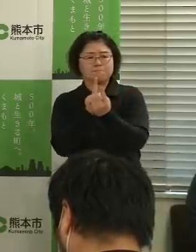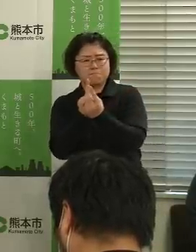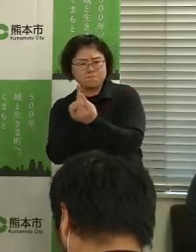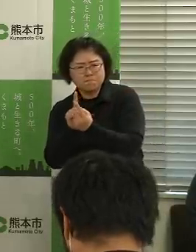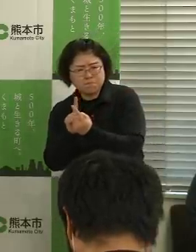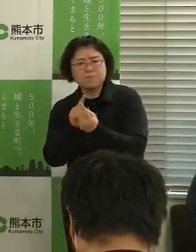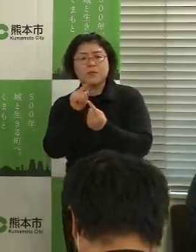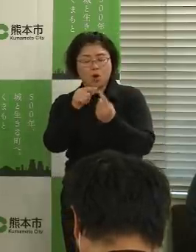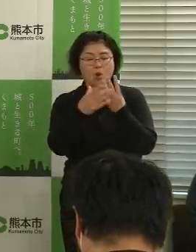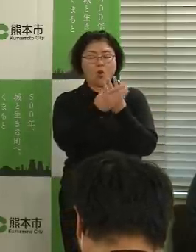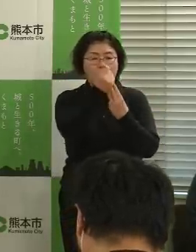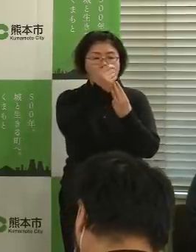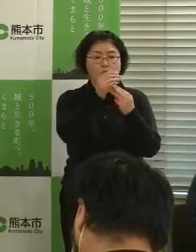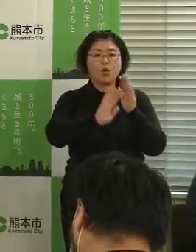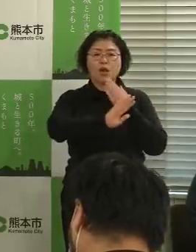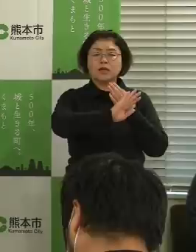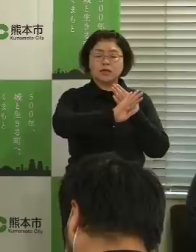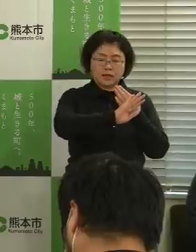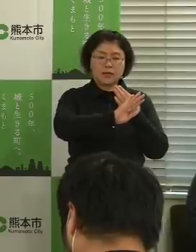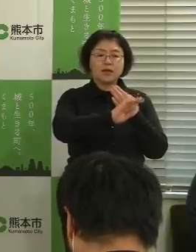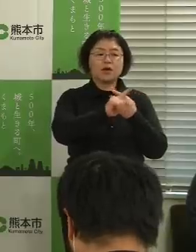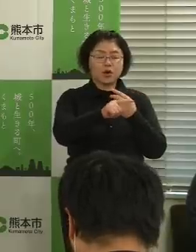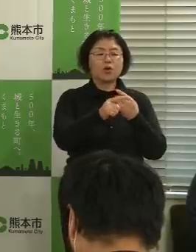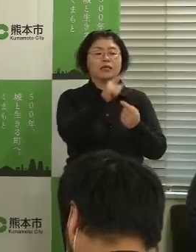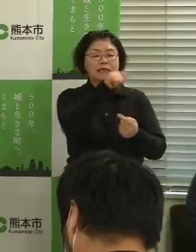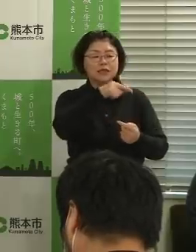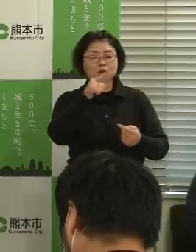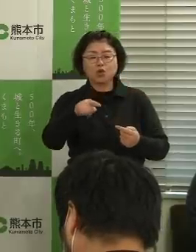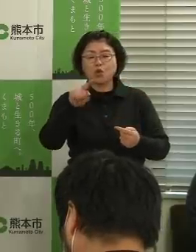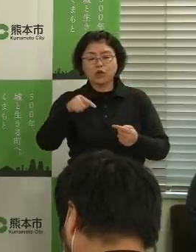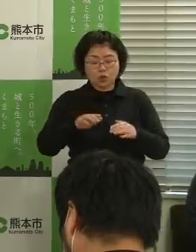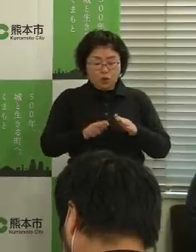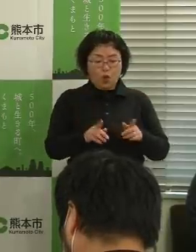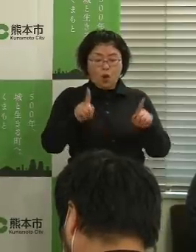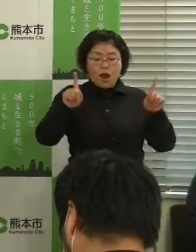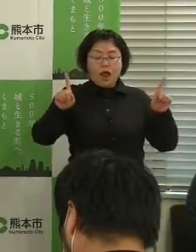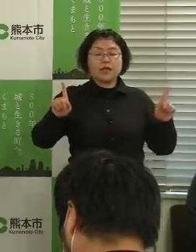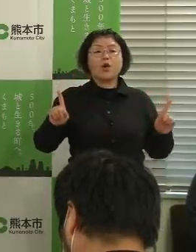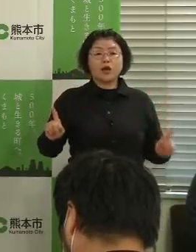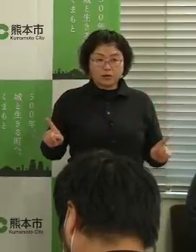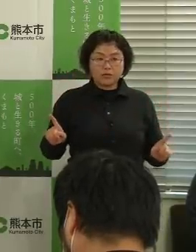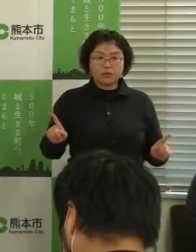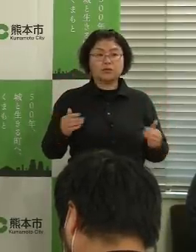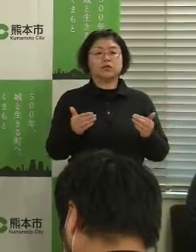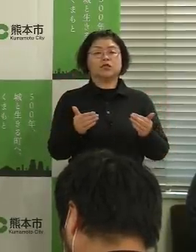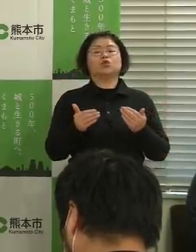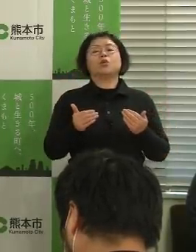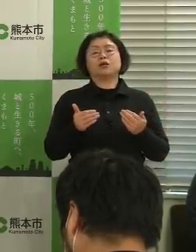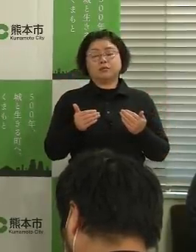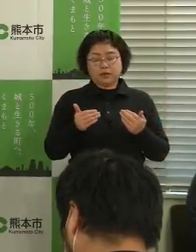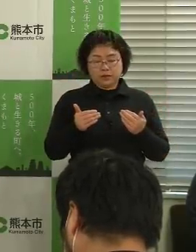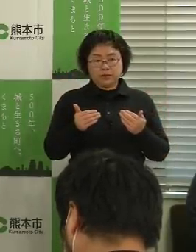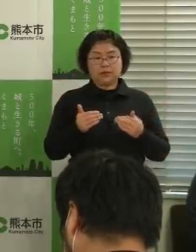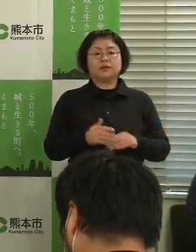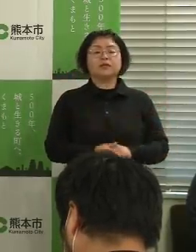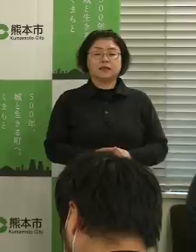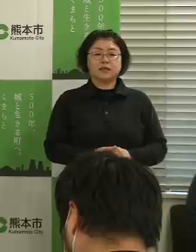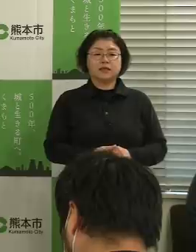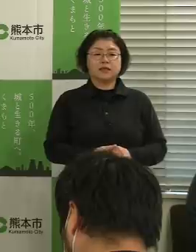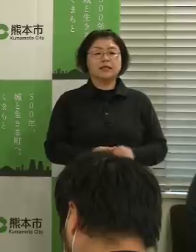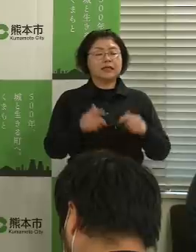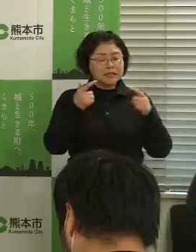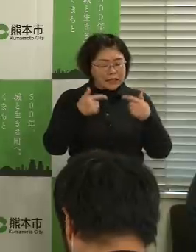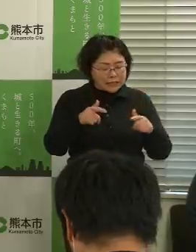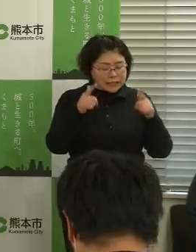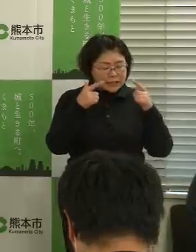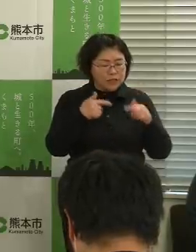ど、人と人との間隔を可能な限り空ける必要があります。このことは日々運行